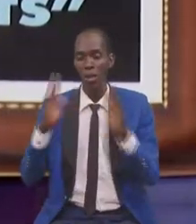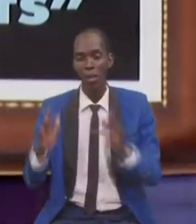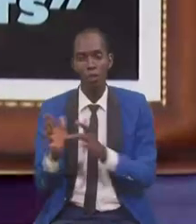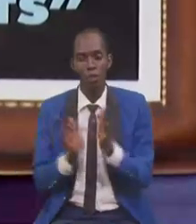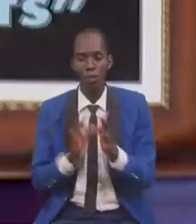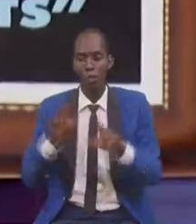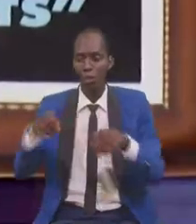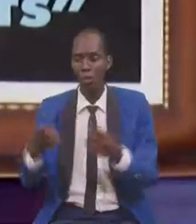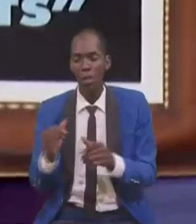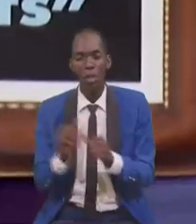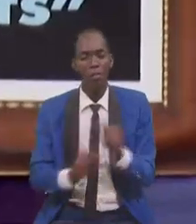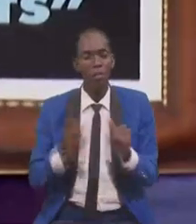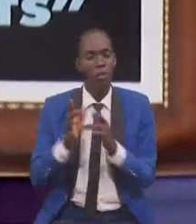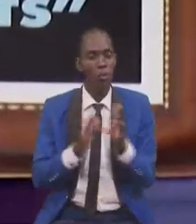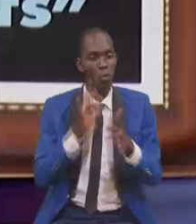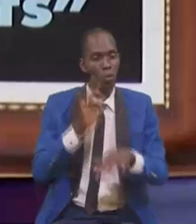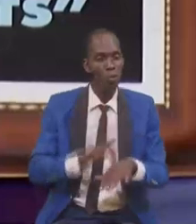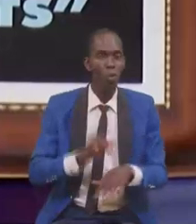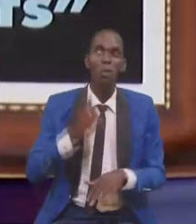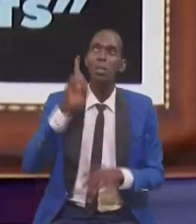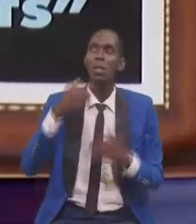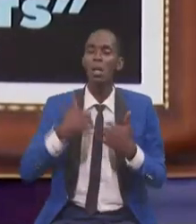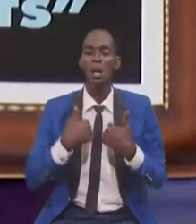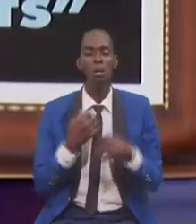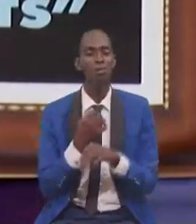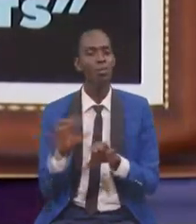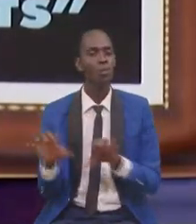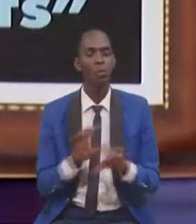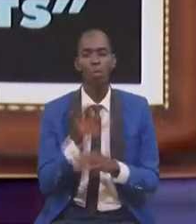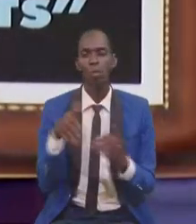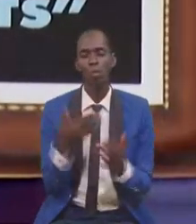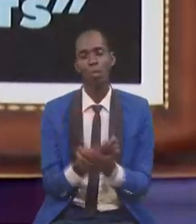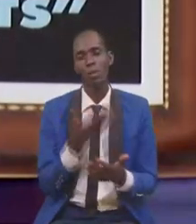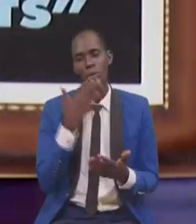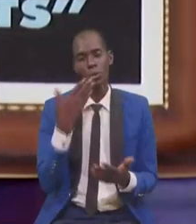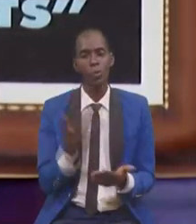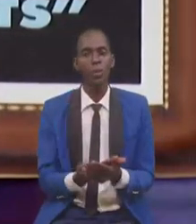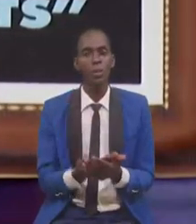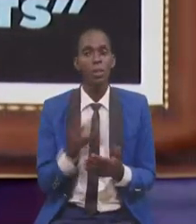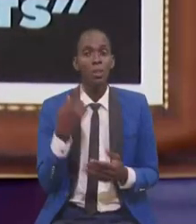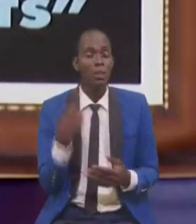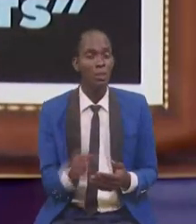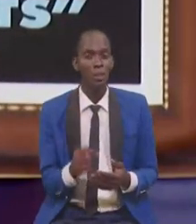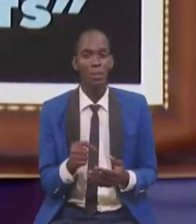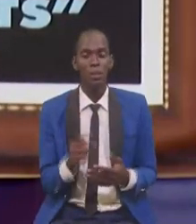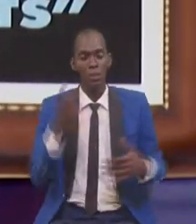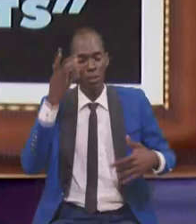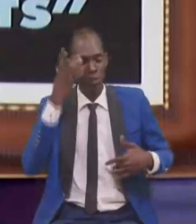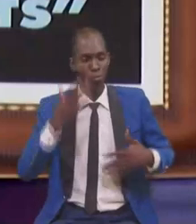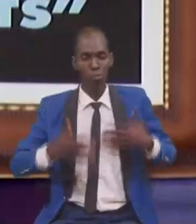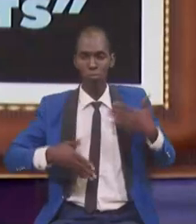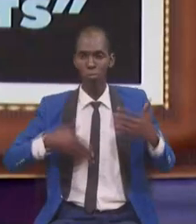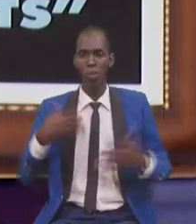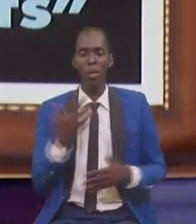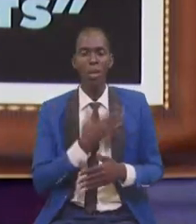qu'il a touchées, alors tous les gens qu'il a sauvés, tout le monde dit qu'il fait tout à merveille. Le secret.